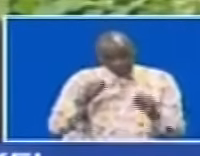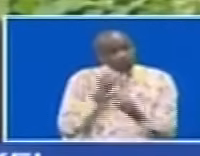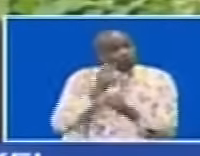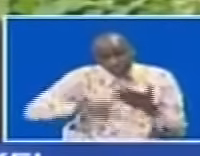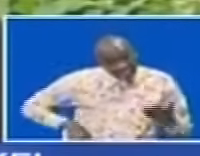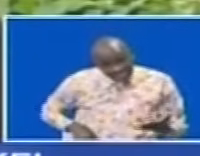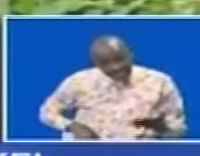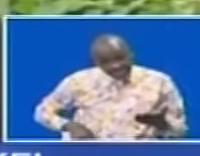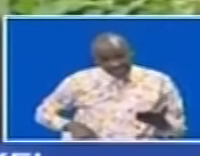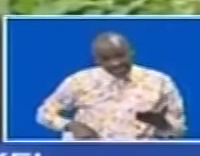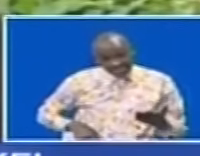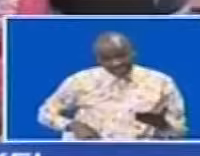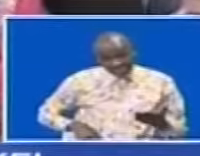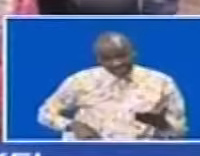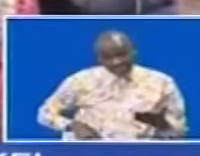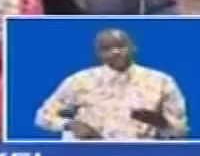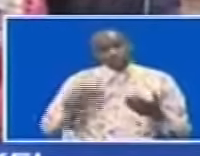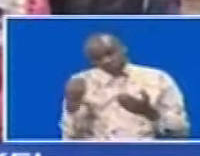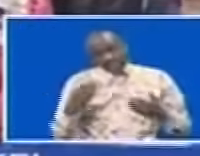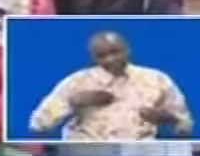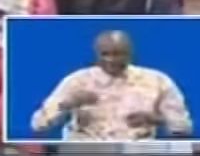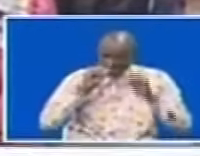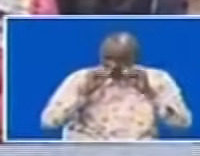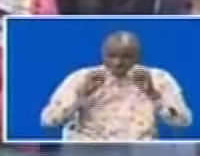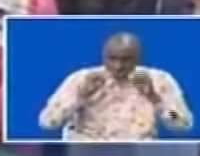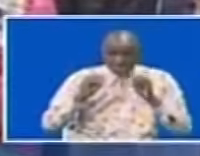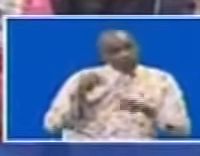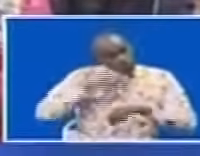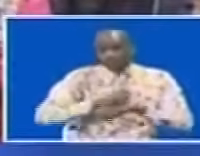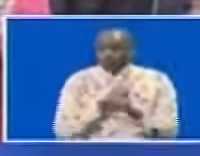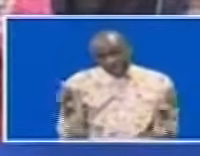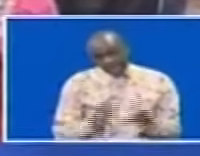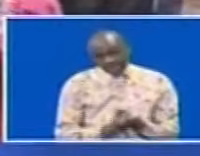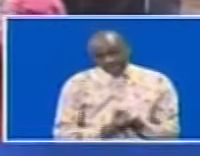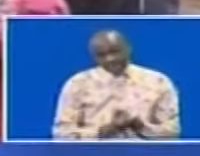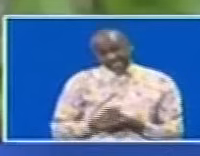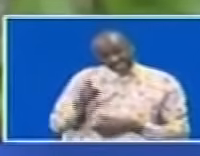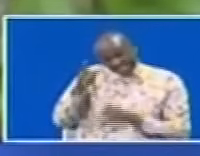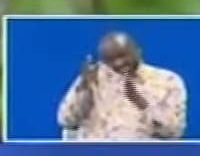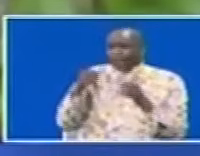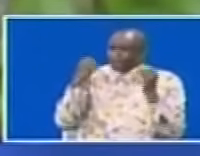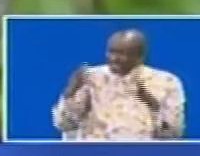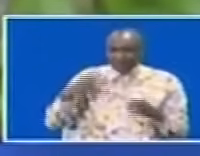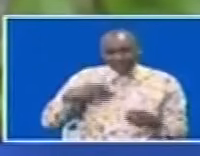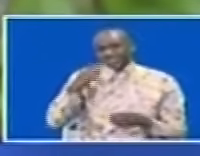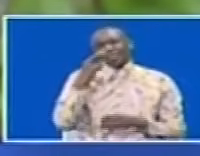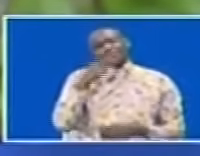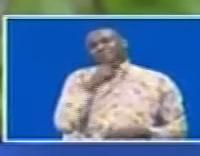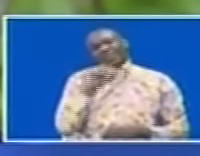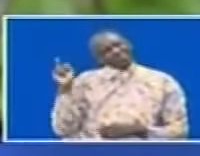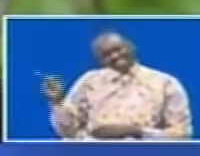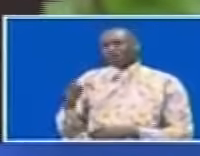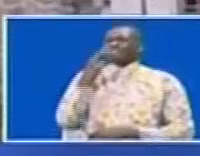niweze kusomesha watoto. Mendy's neighbor David Mayo described him as a comical man who